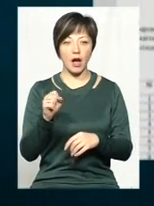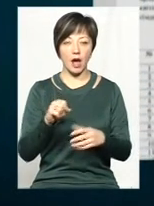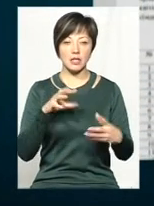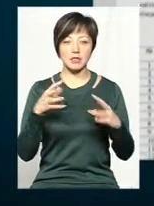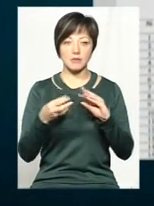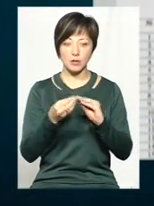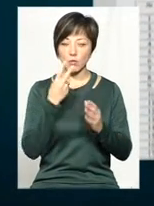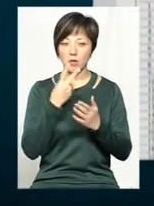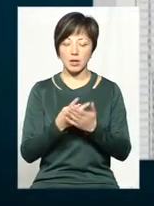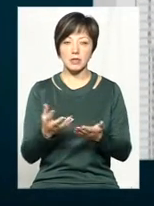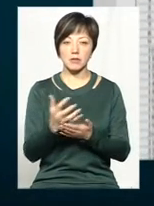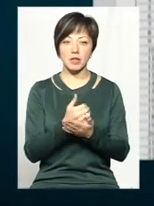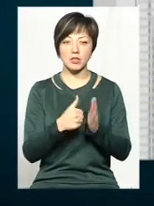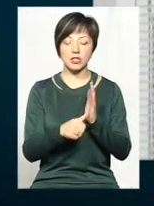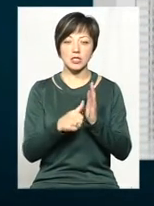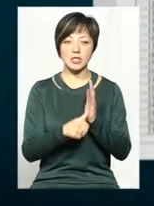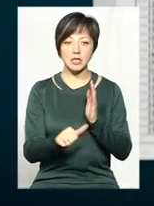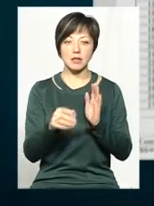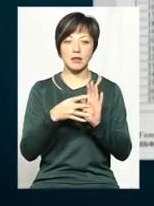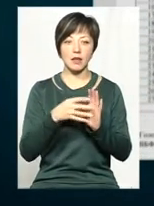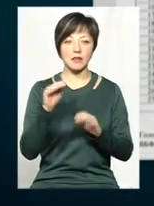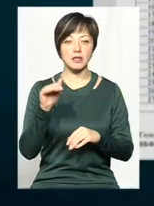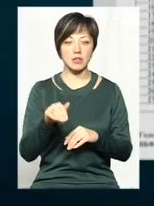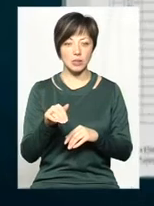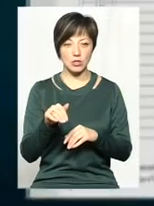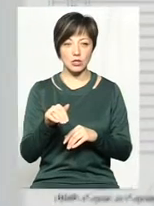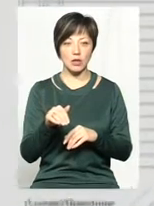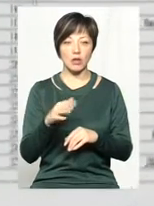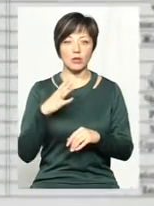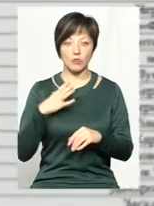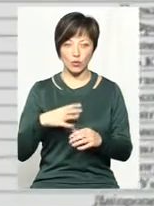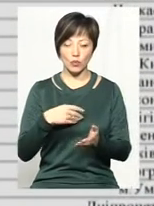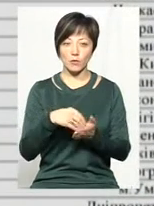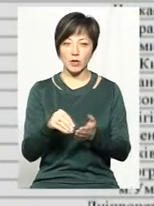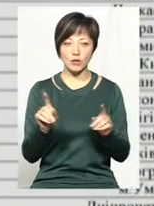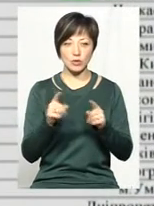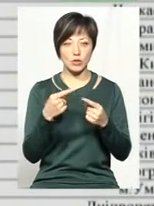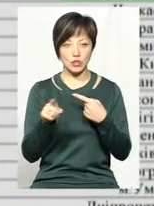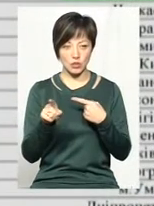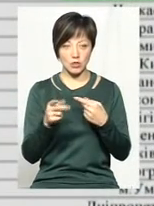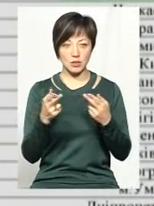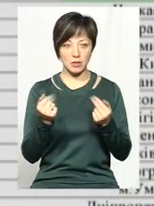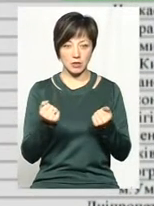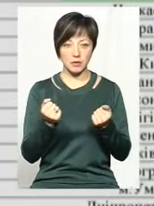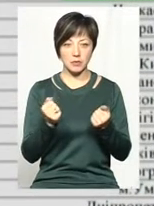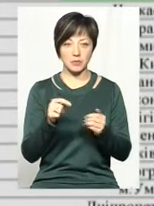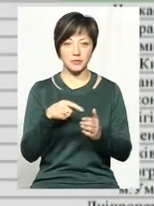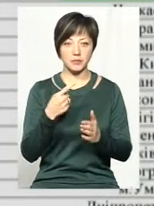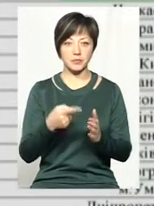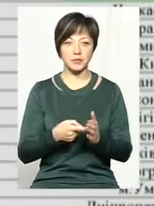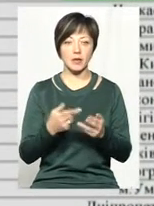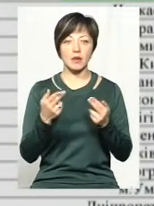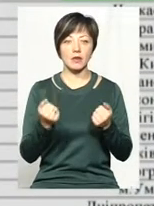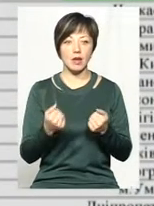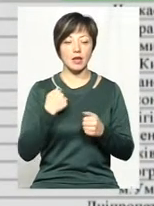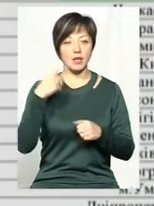звіту бачу, що зібрали 69 тисяч. Довелося купувати щось інше, так? На що вистачило коштів? Так,